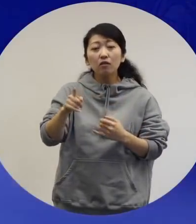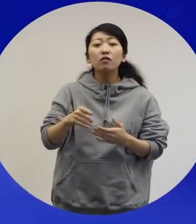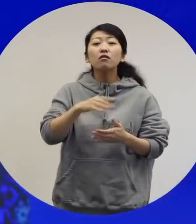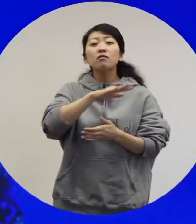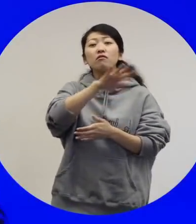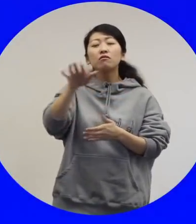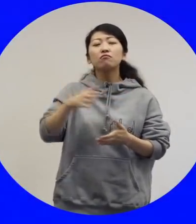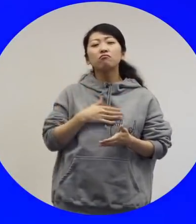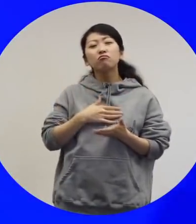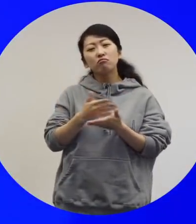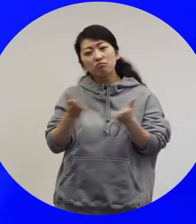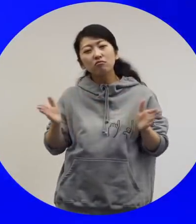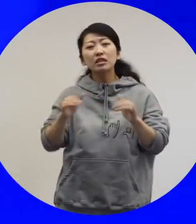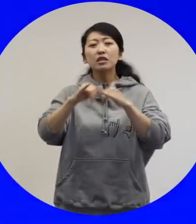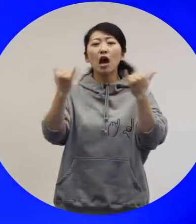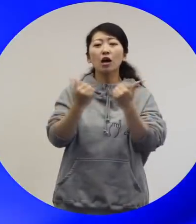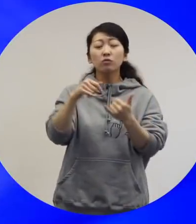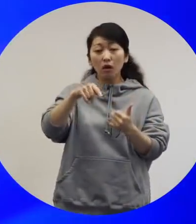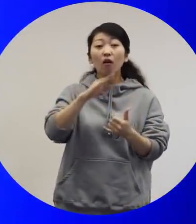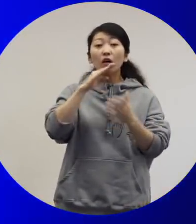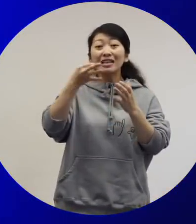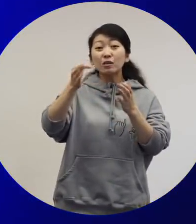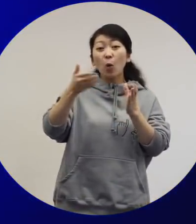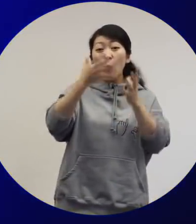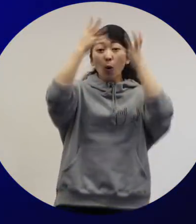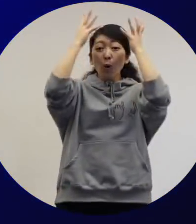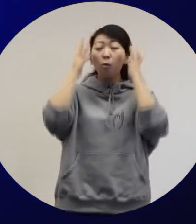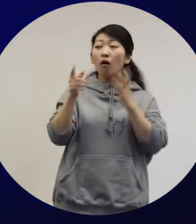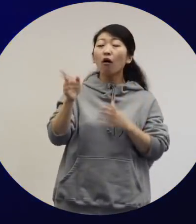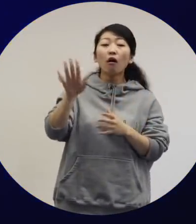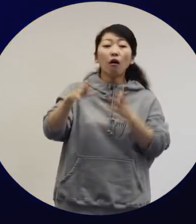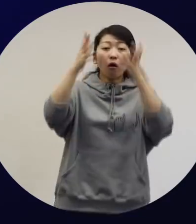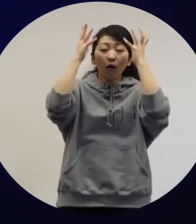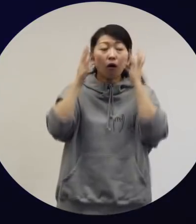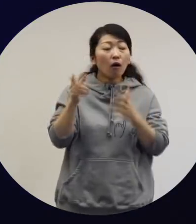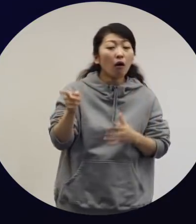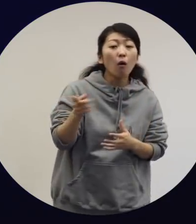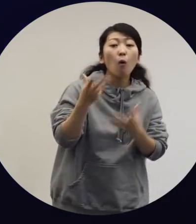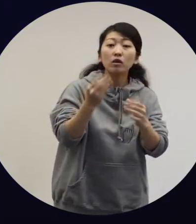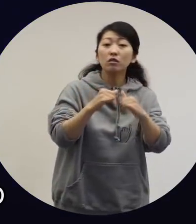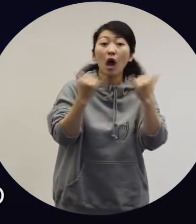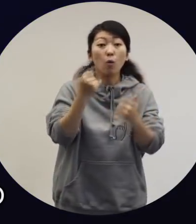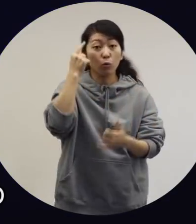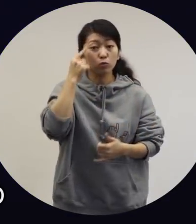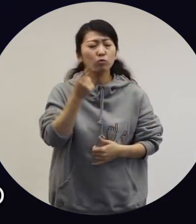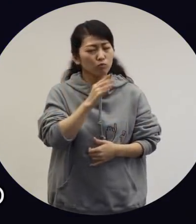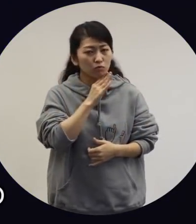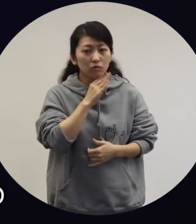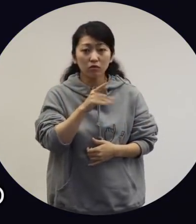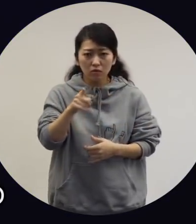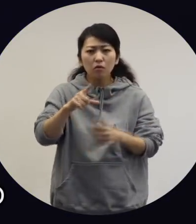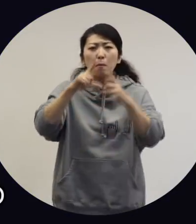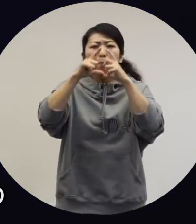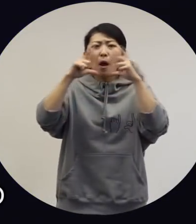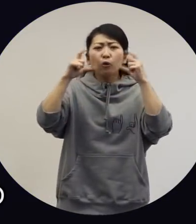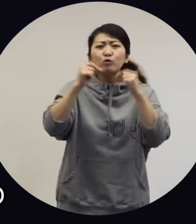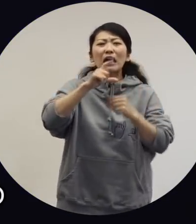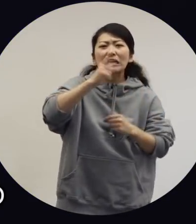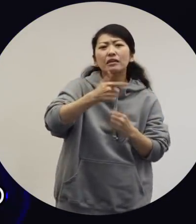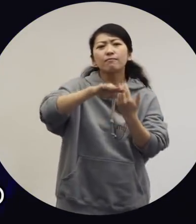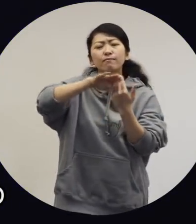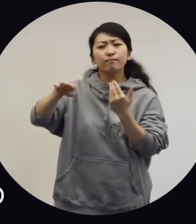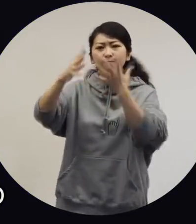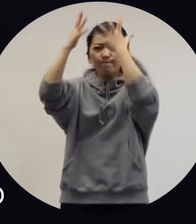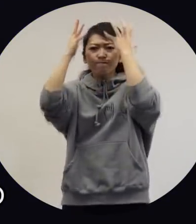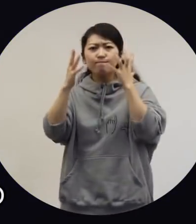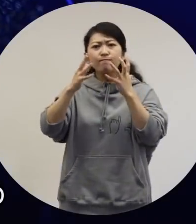人に寛容な社会っていうのは、金魚鉢かぶって歩いてても別に、あ、金魚鉢だって思うだけの社会だと思うんで、 確かに、 なんかそういったような、なんかマスクとは違った